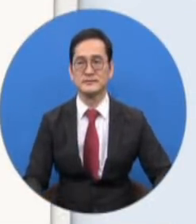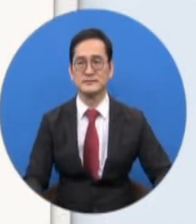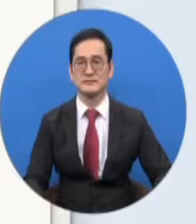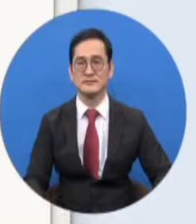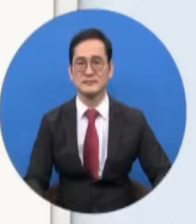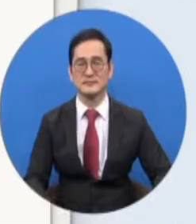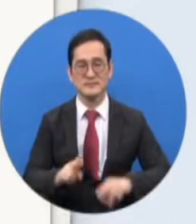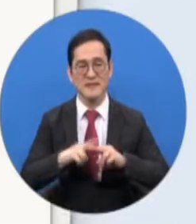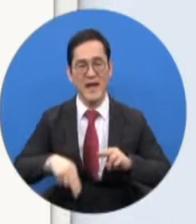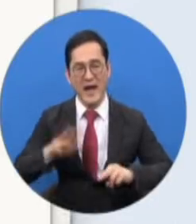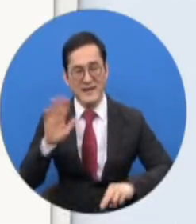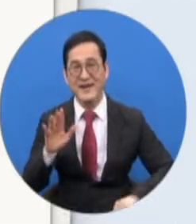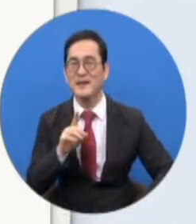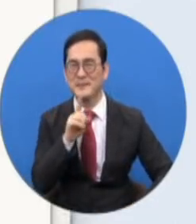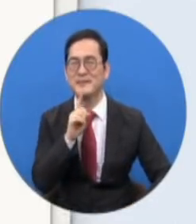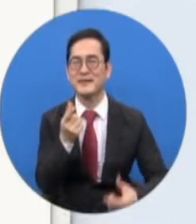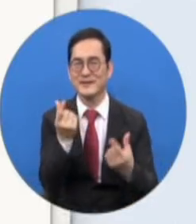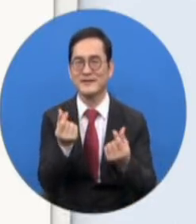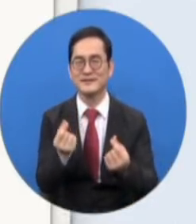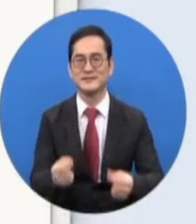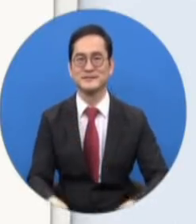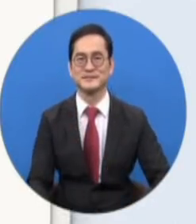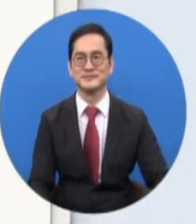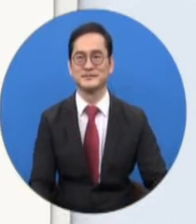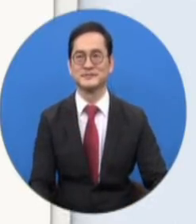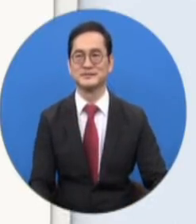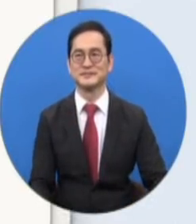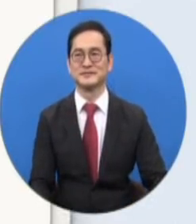임기시키겠다라는 것을 시사한 바 있죠.